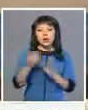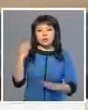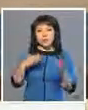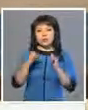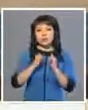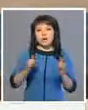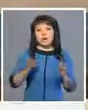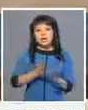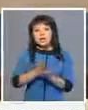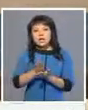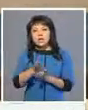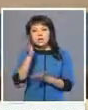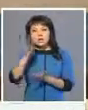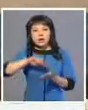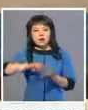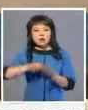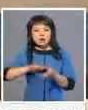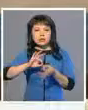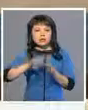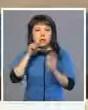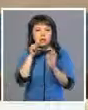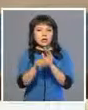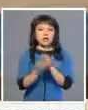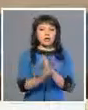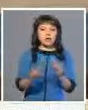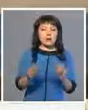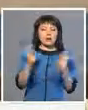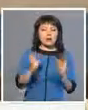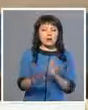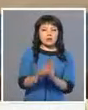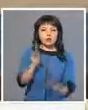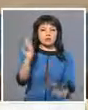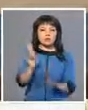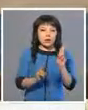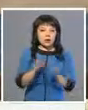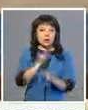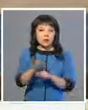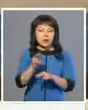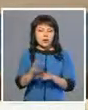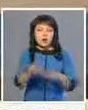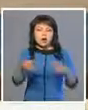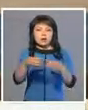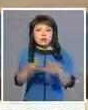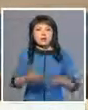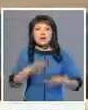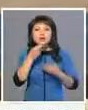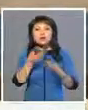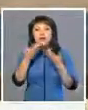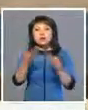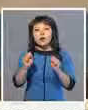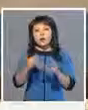стратегиясын жасап беруге көмектеседі. Біз Евразия ұлттық университетінің өзінің даму стратегиясын жасаған кезде осы агенттікке жүгінген